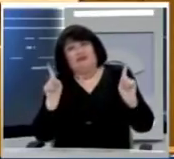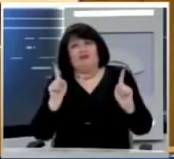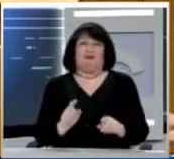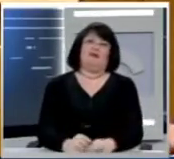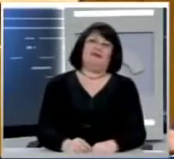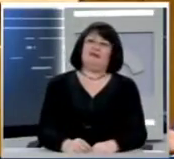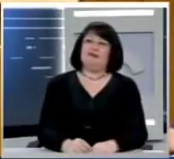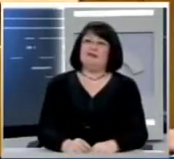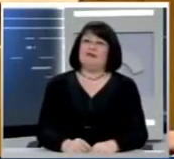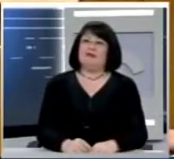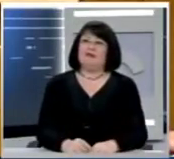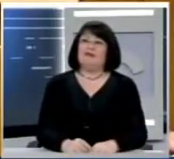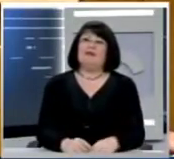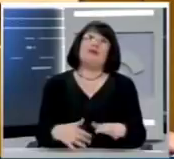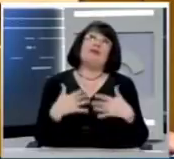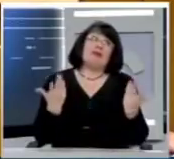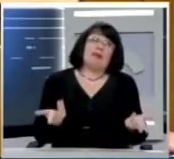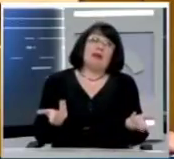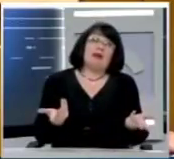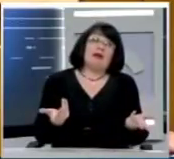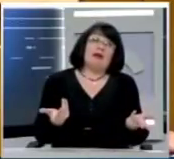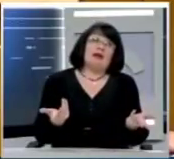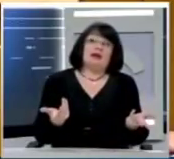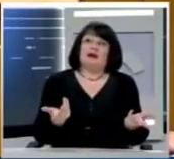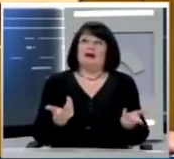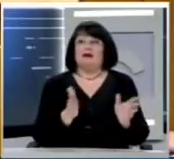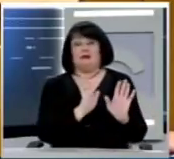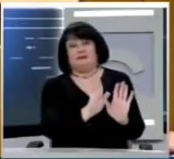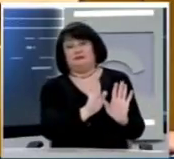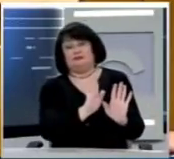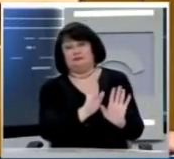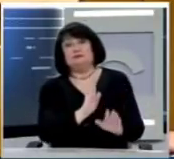Αλλά οτιδήποτε ήρθε από τη